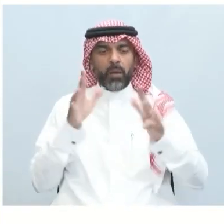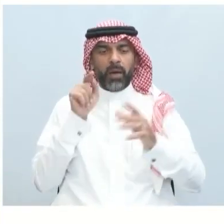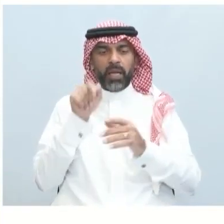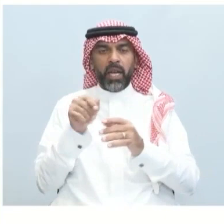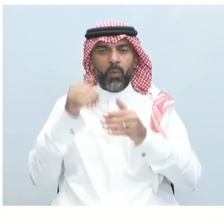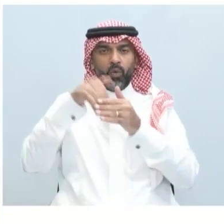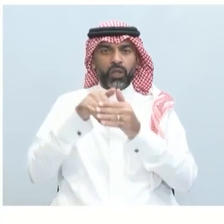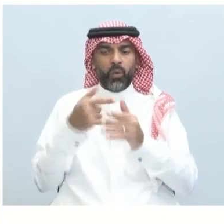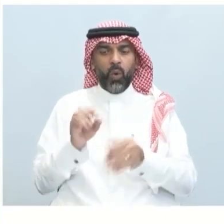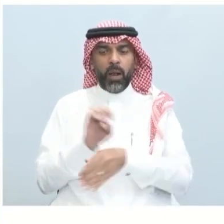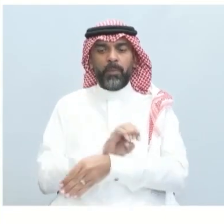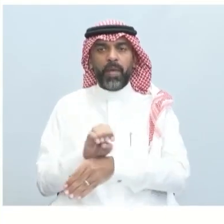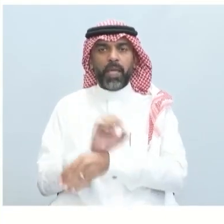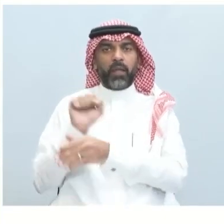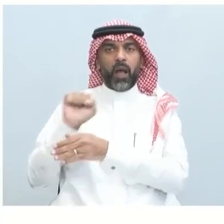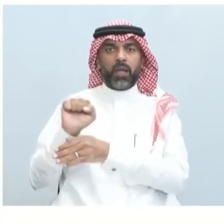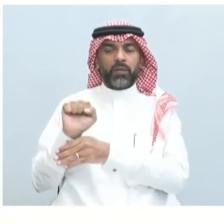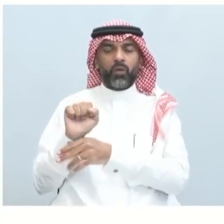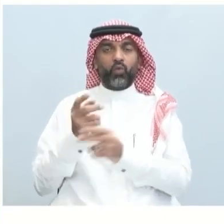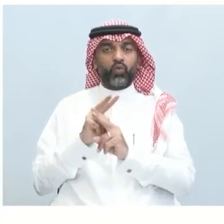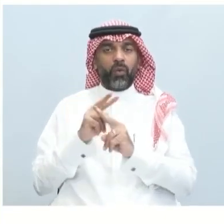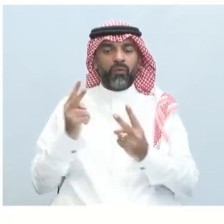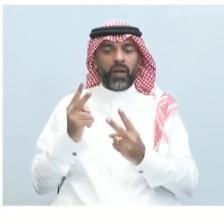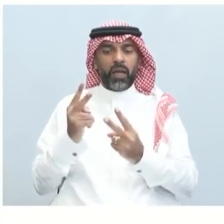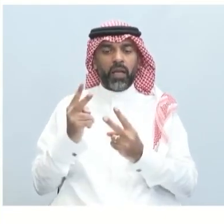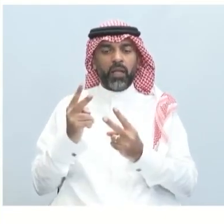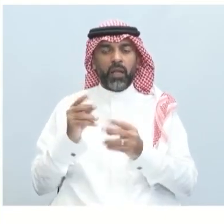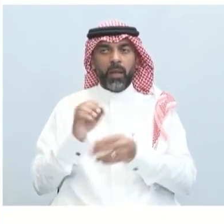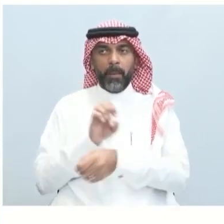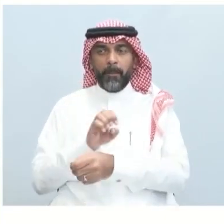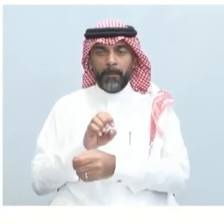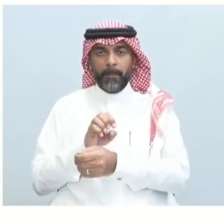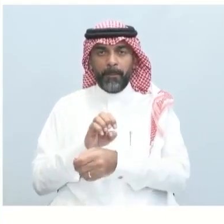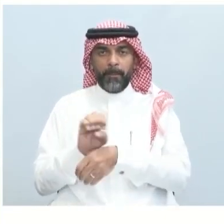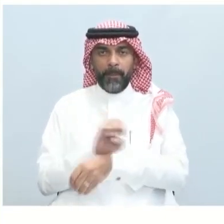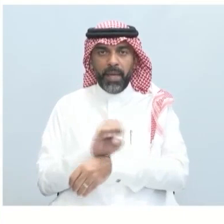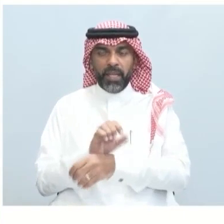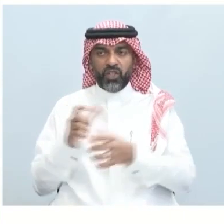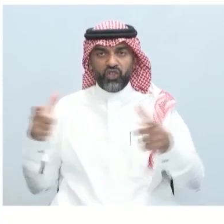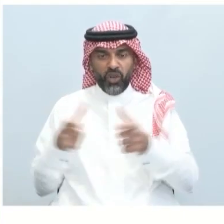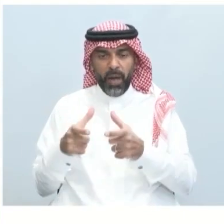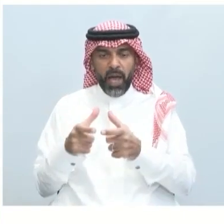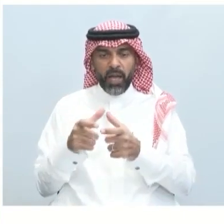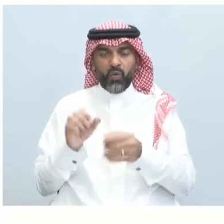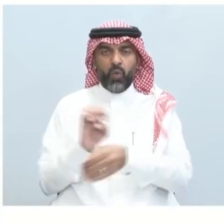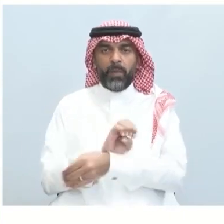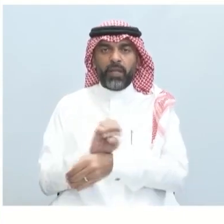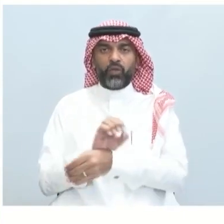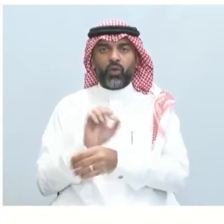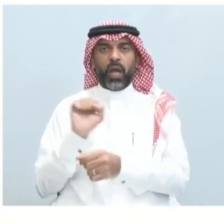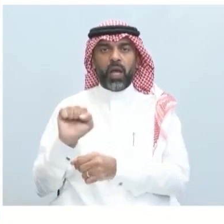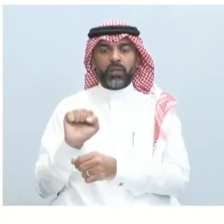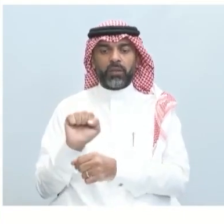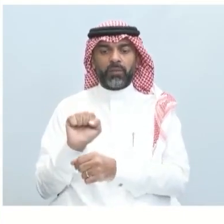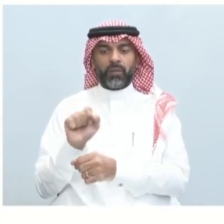الإلكتروني المخصص. ما الفرق بين البريد الجماعي والبريد الإلكتروني المخصص؟ في البريد الجماعي يتيح